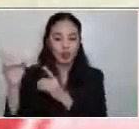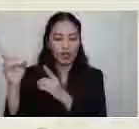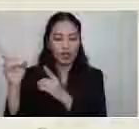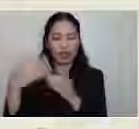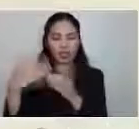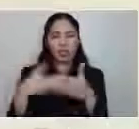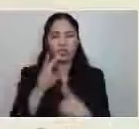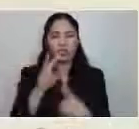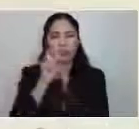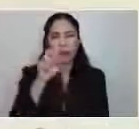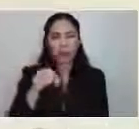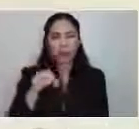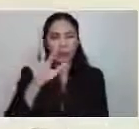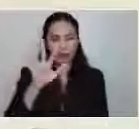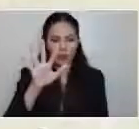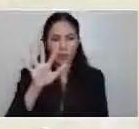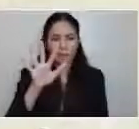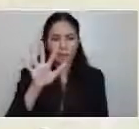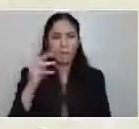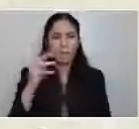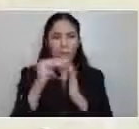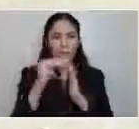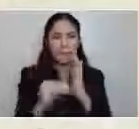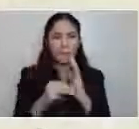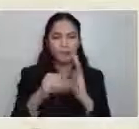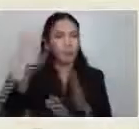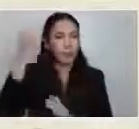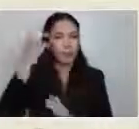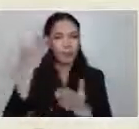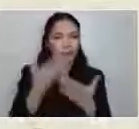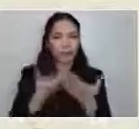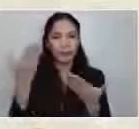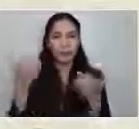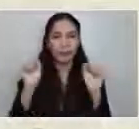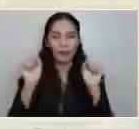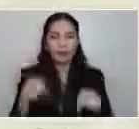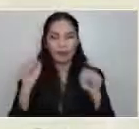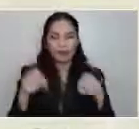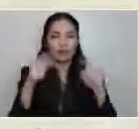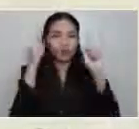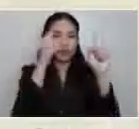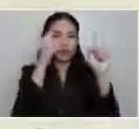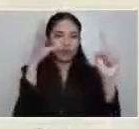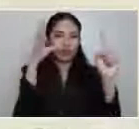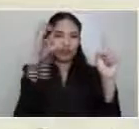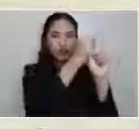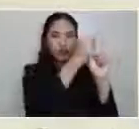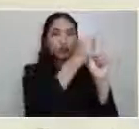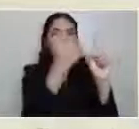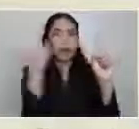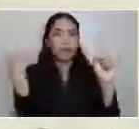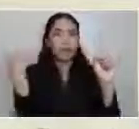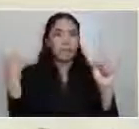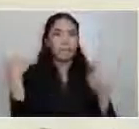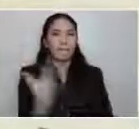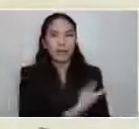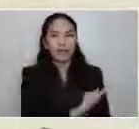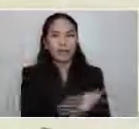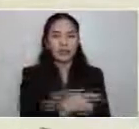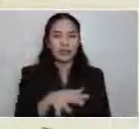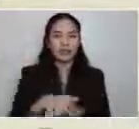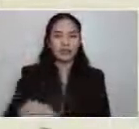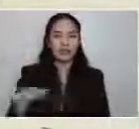Oo, so far gani wala pa tayong impormasyon kung saan nga dadalhin itong mga bakunang ito. Pero usually, dun sa mga unang dumating na